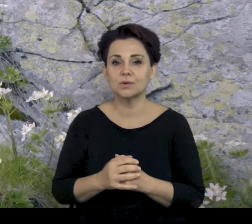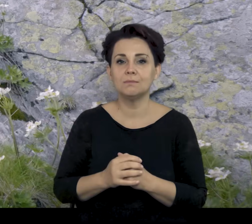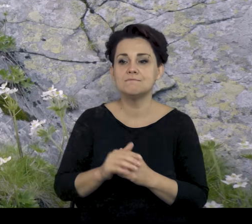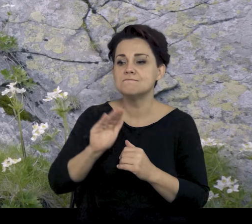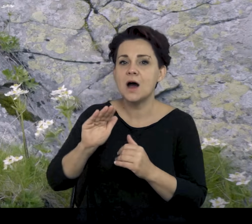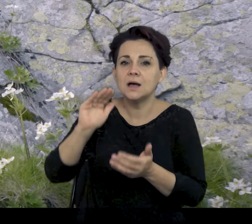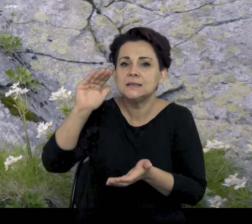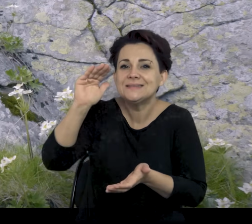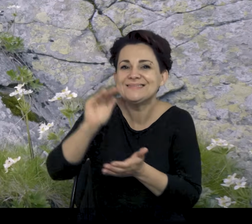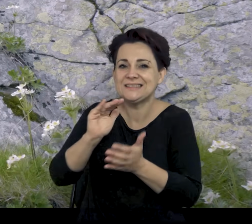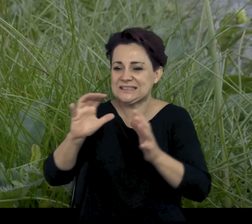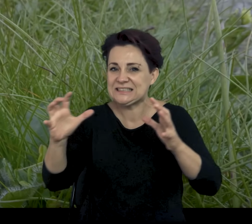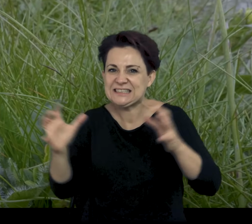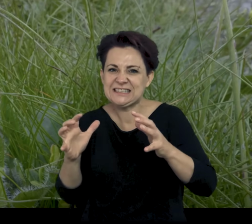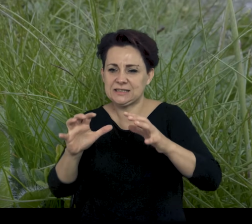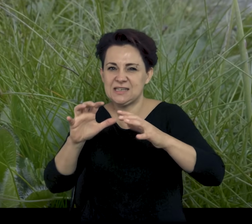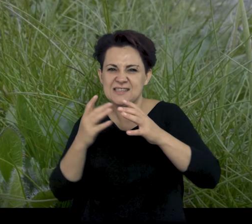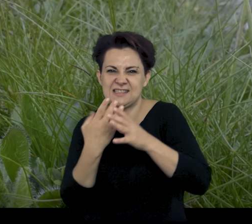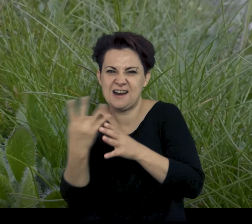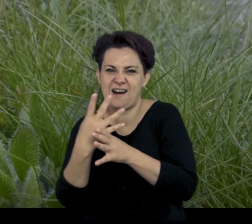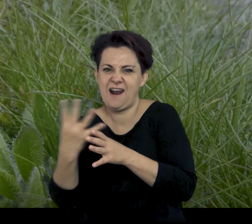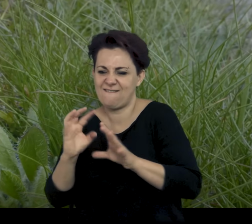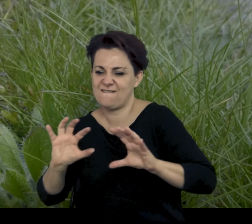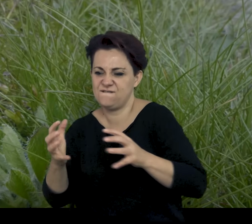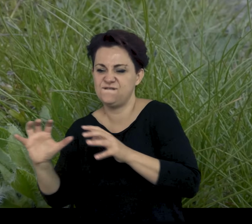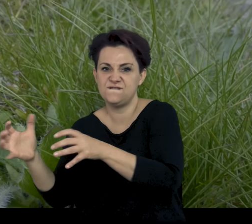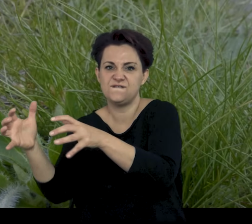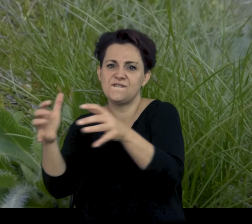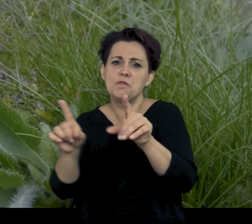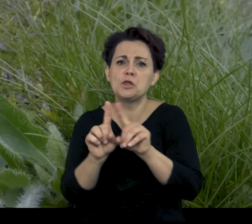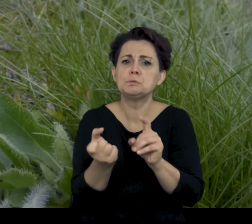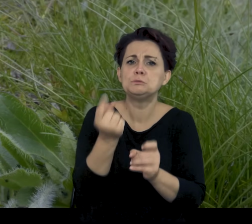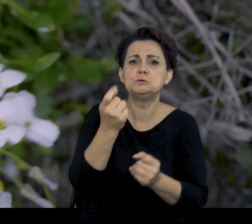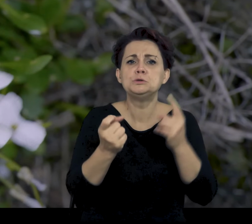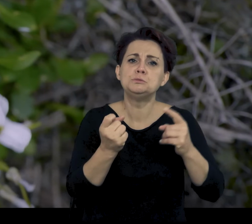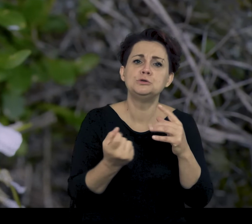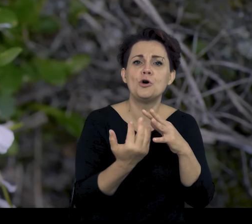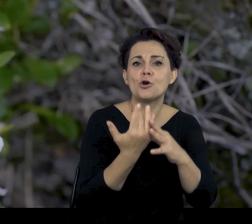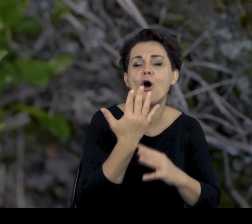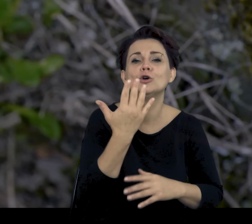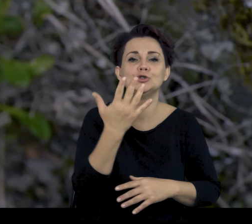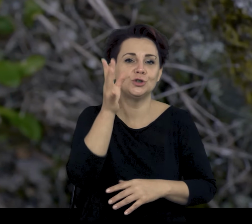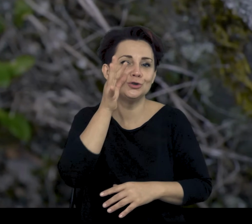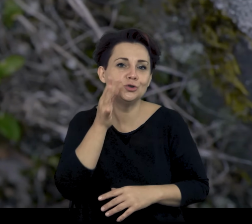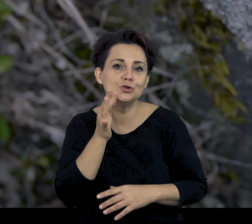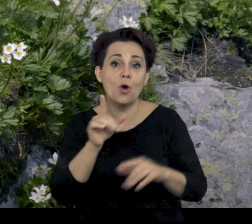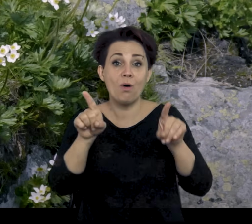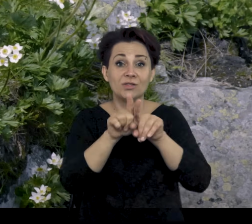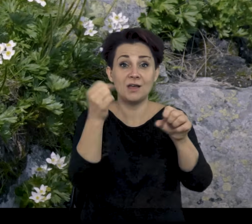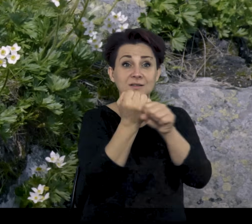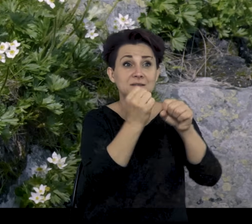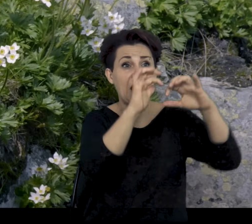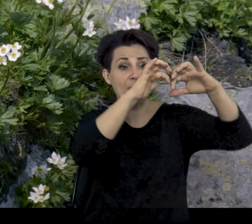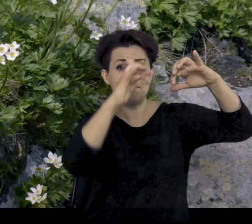Tworzą je niskie, zbite darnie traw i nieliczne rośliny zielne, kwitnące w